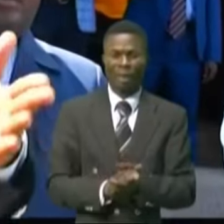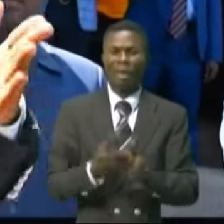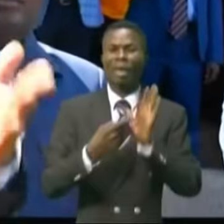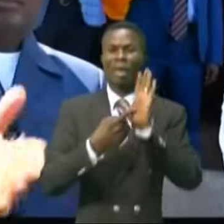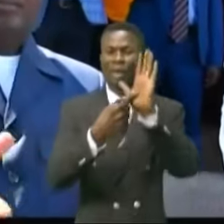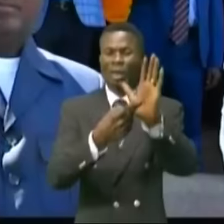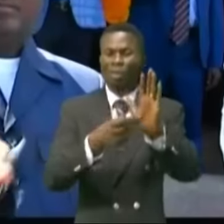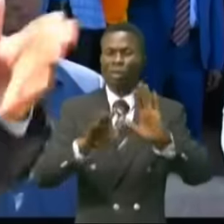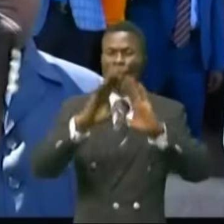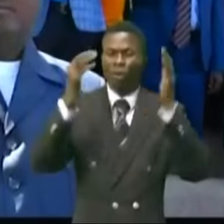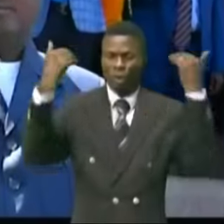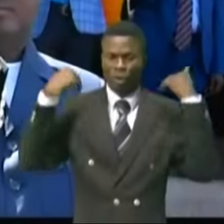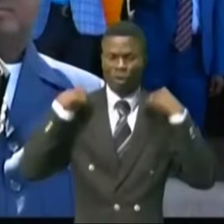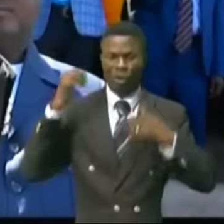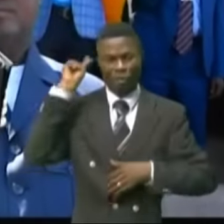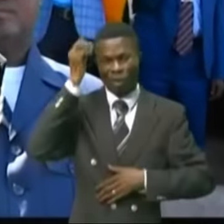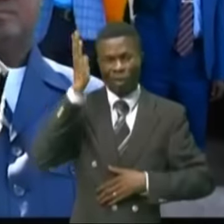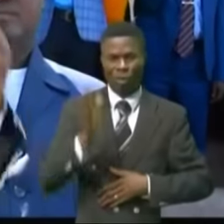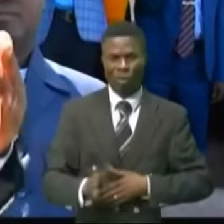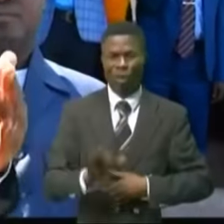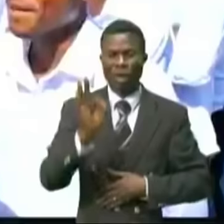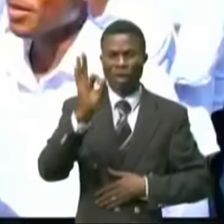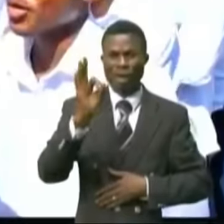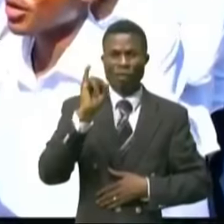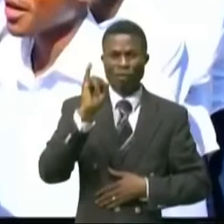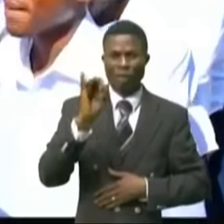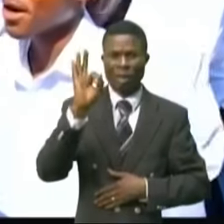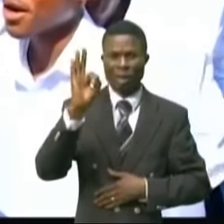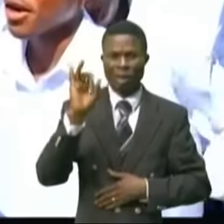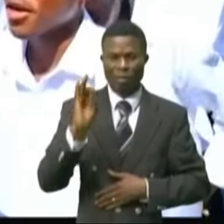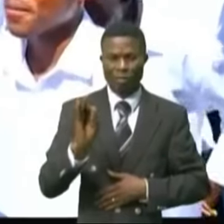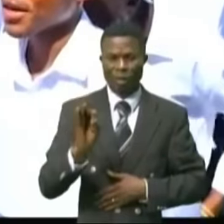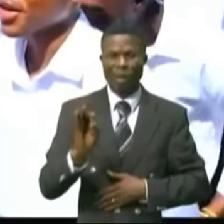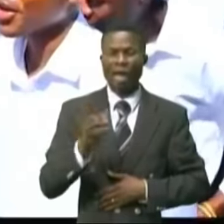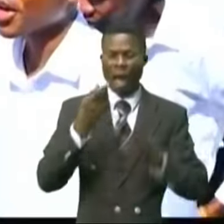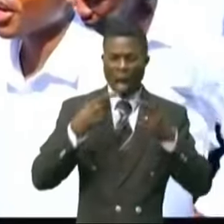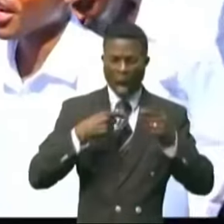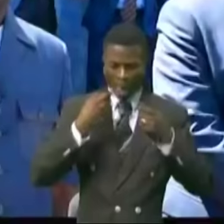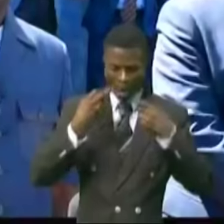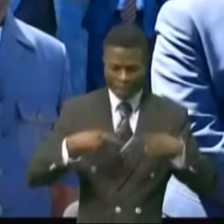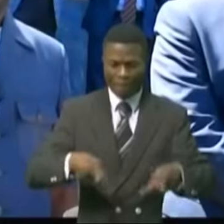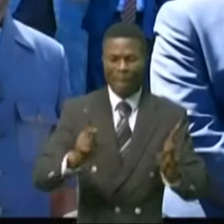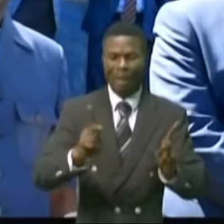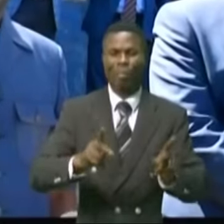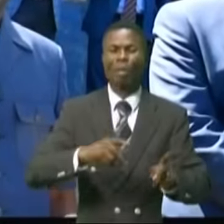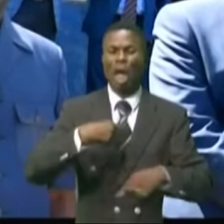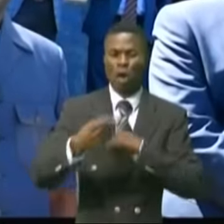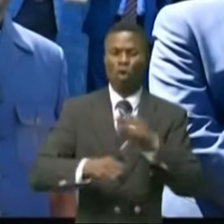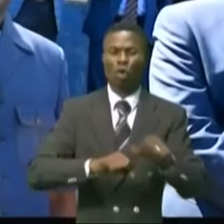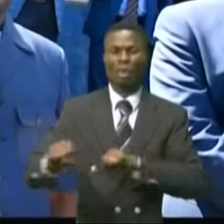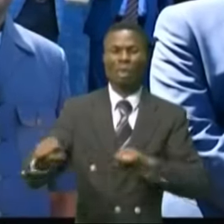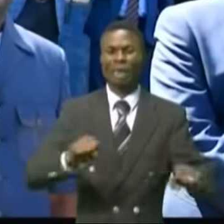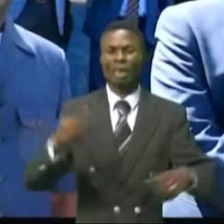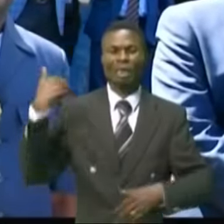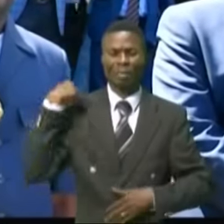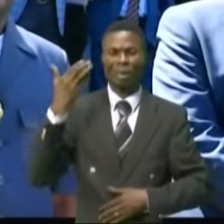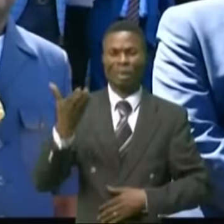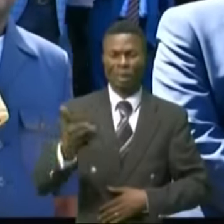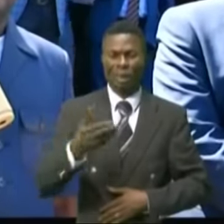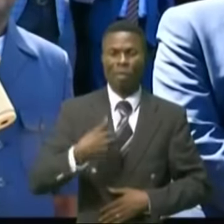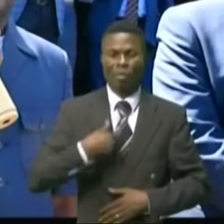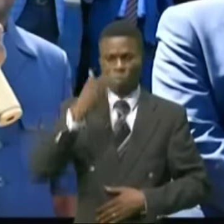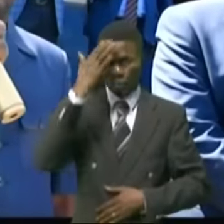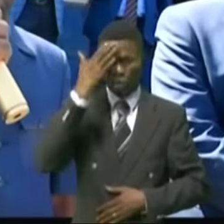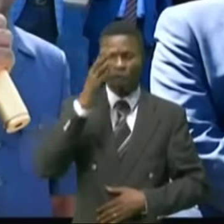représentant l'autorité provinciale, Fifi Masuka Saini, de lancer officiellement les dites épreuves. Je suis certain